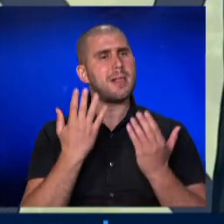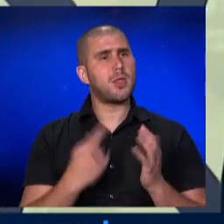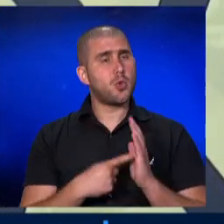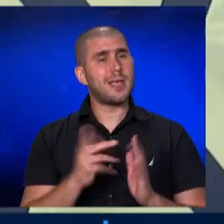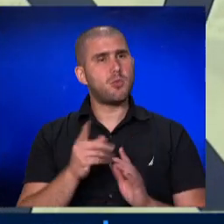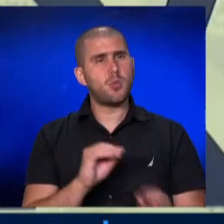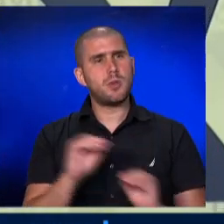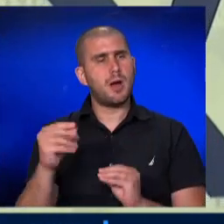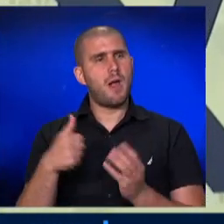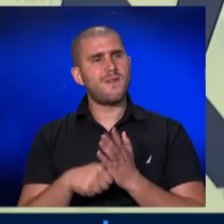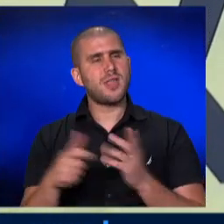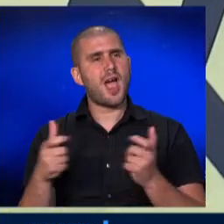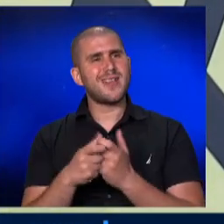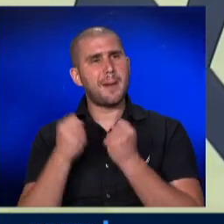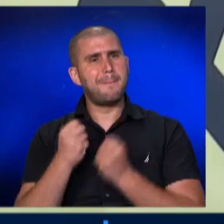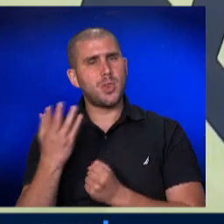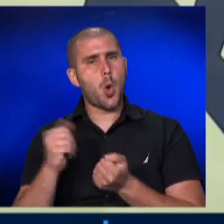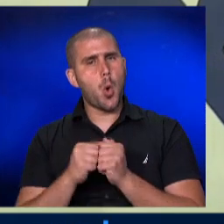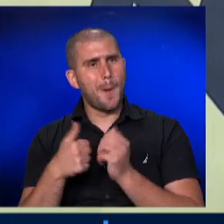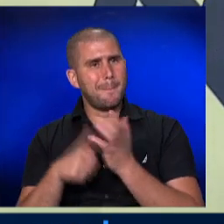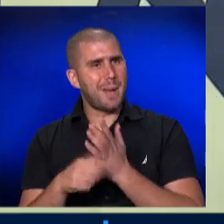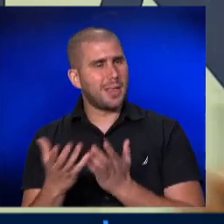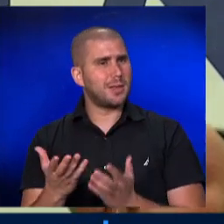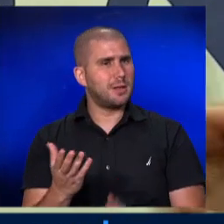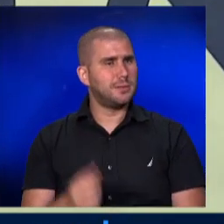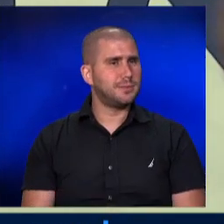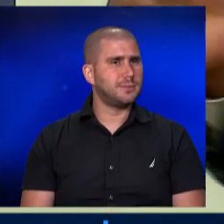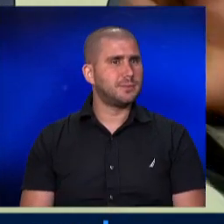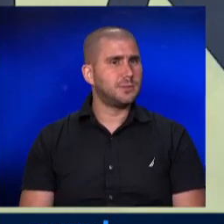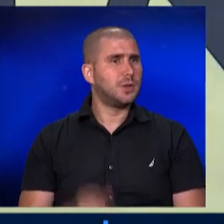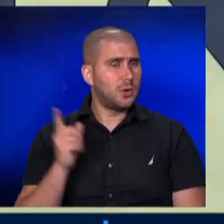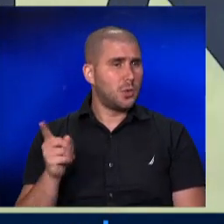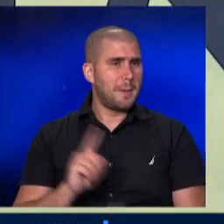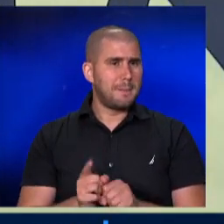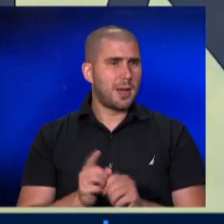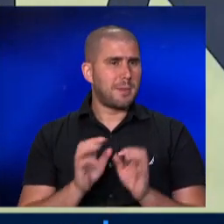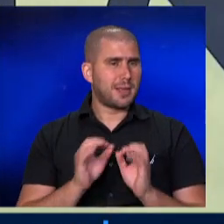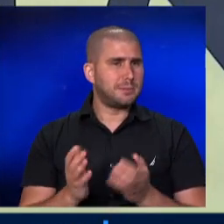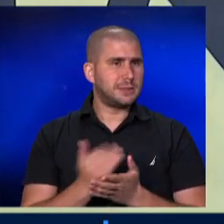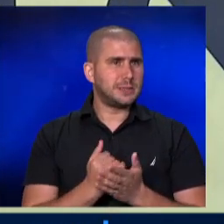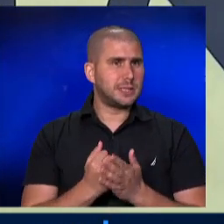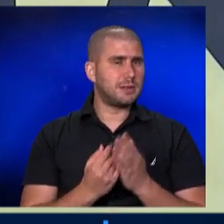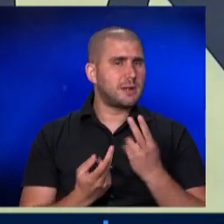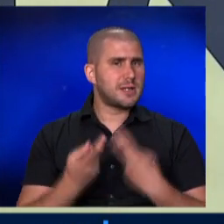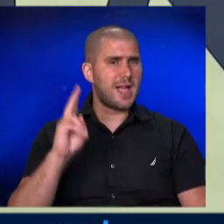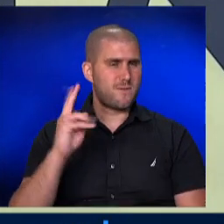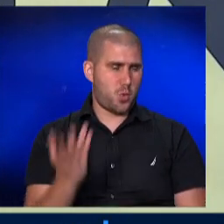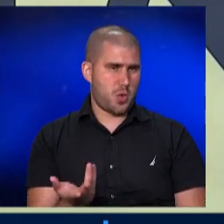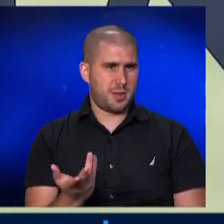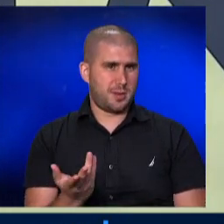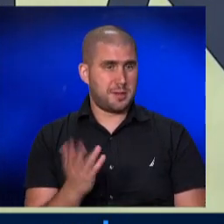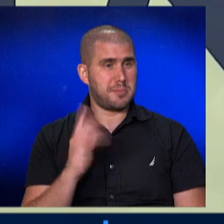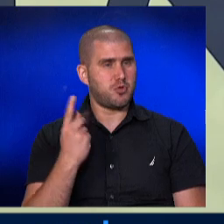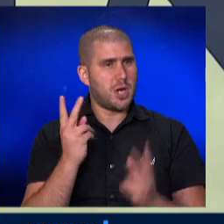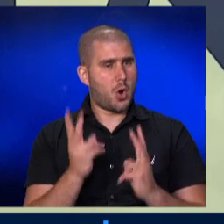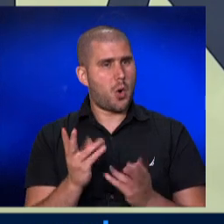ילך לעבוד בחברת ביטוח או בבנק, אז הוא מיד מתחיל בשכר יותר מכפול ממה שהוא